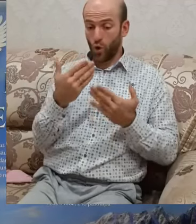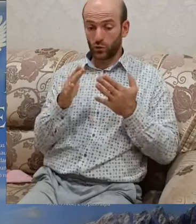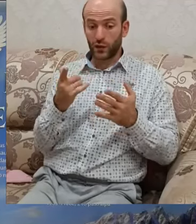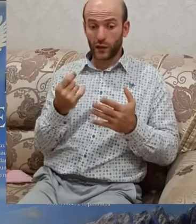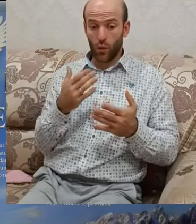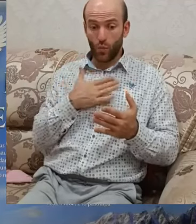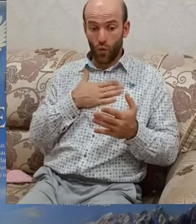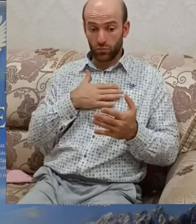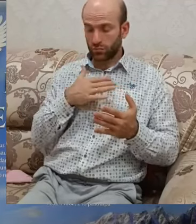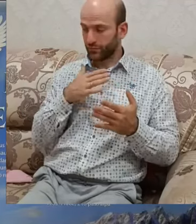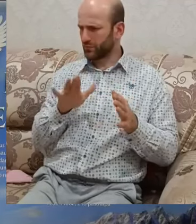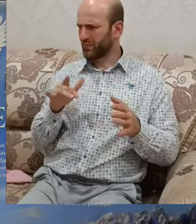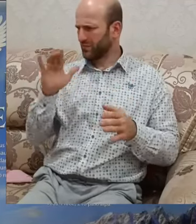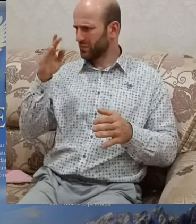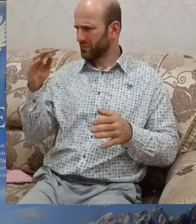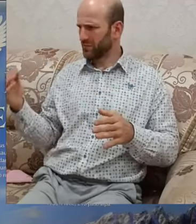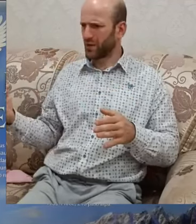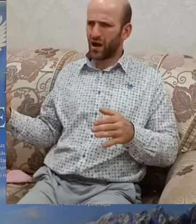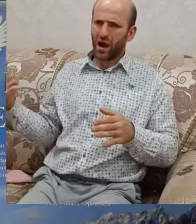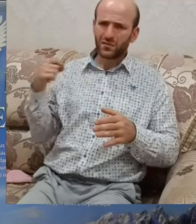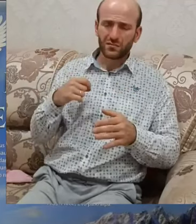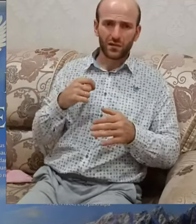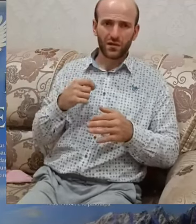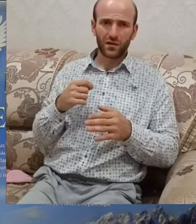верх над этим словом. Amen. Amen.